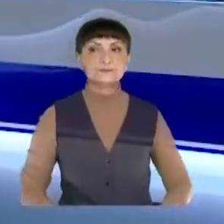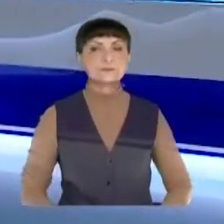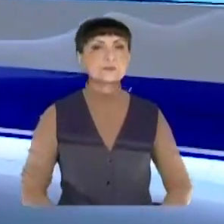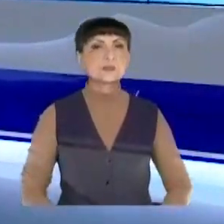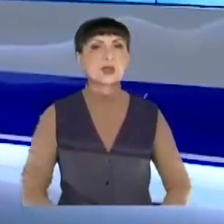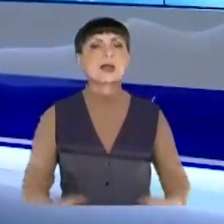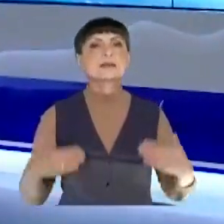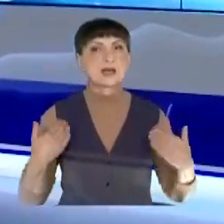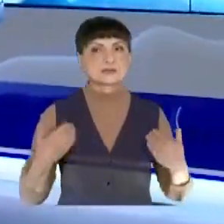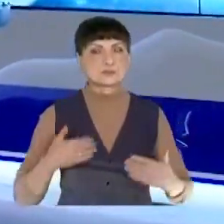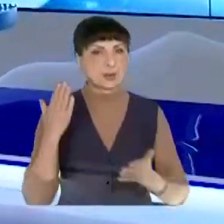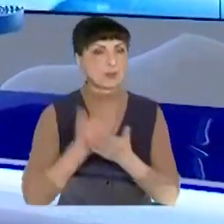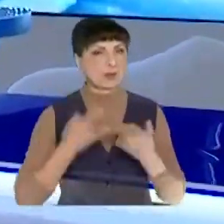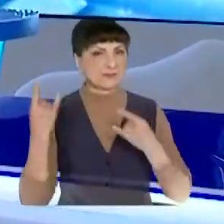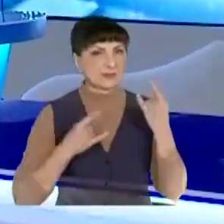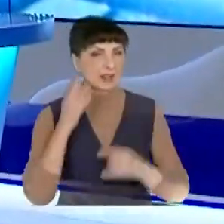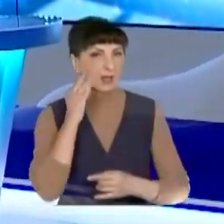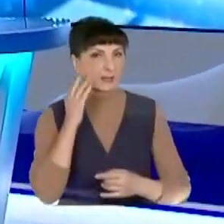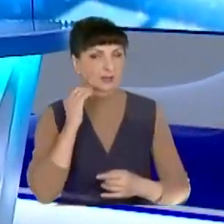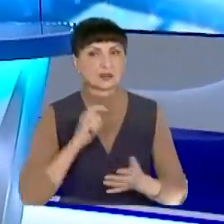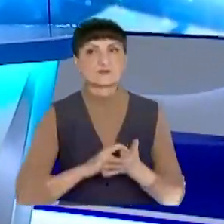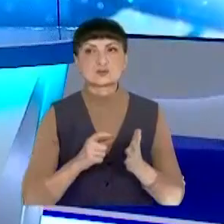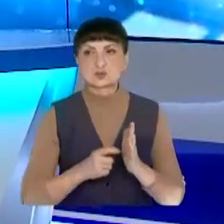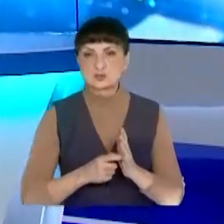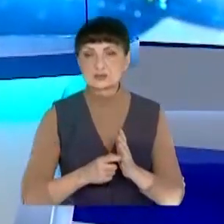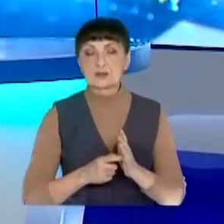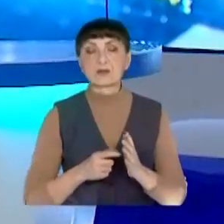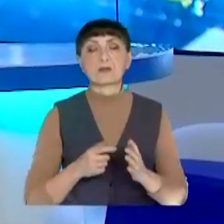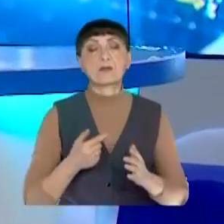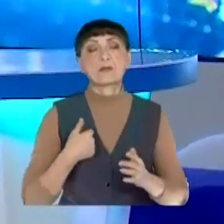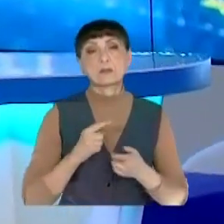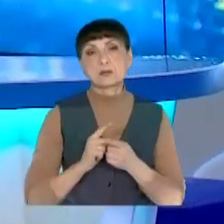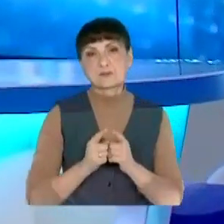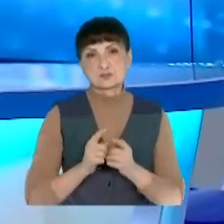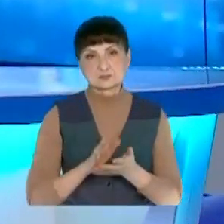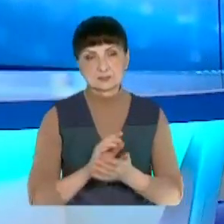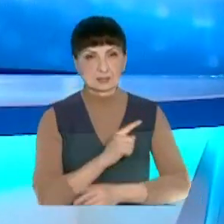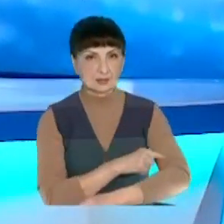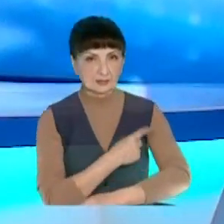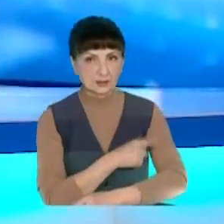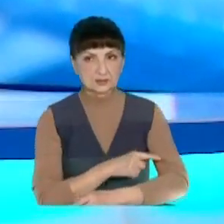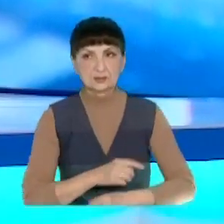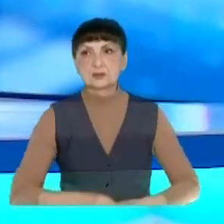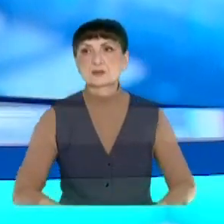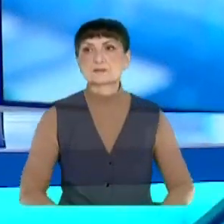Здравствуйте. В прямом эфире телеканала «Алматы новости» в студии Диас Махамбетов. И вначале коротко о главном к этому часу.